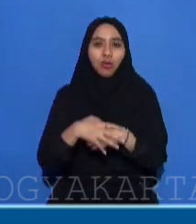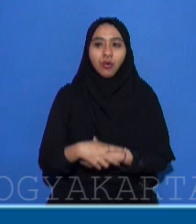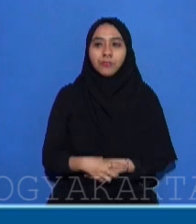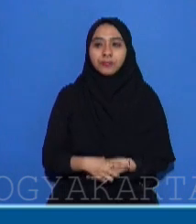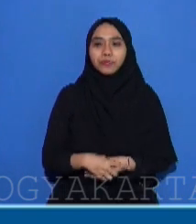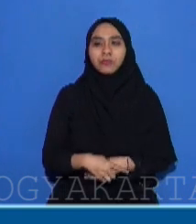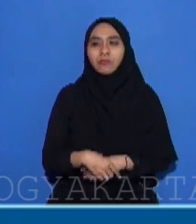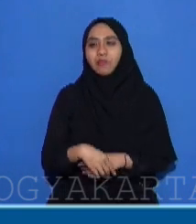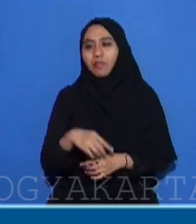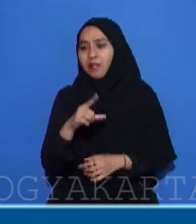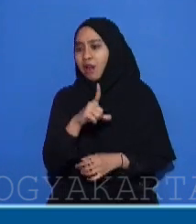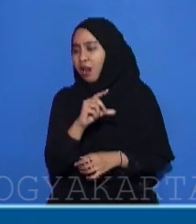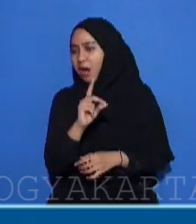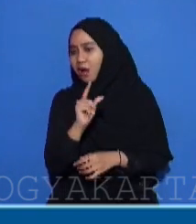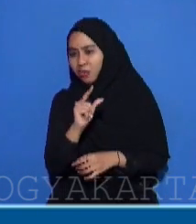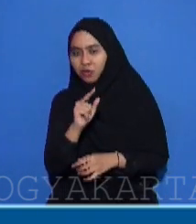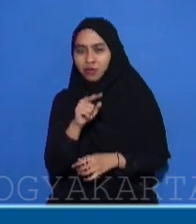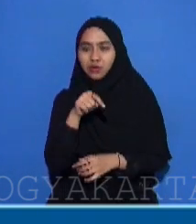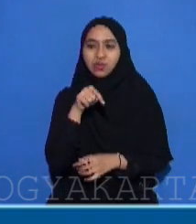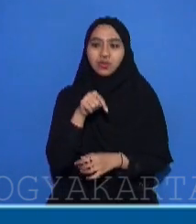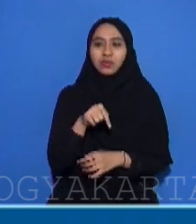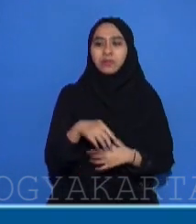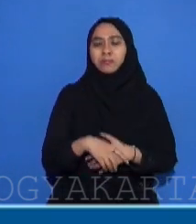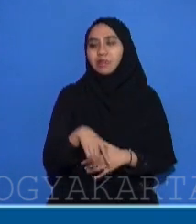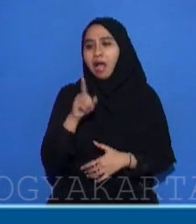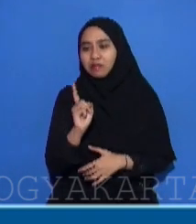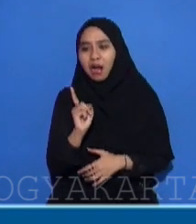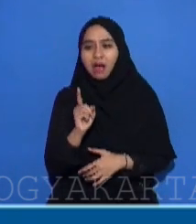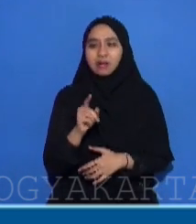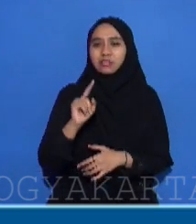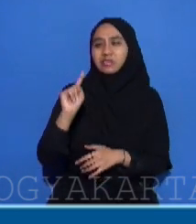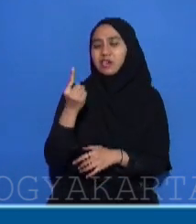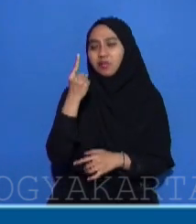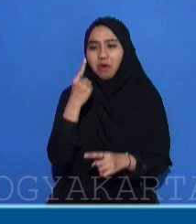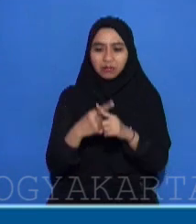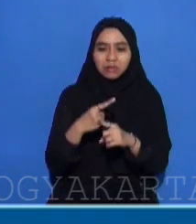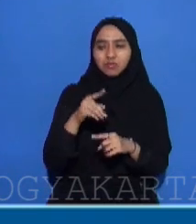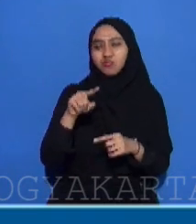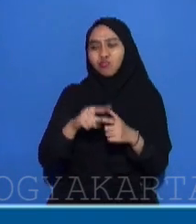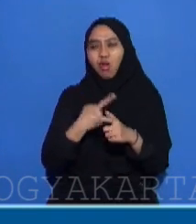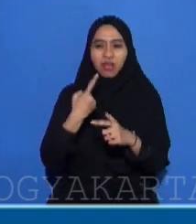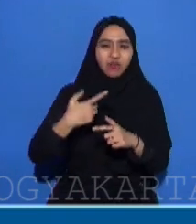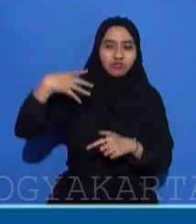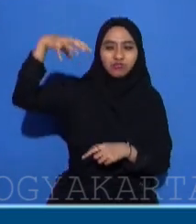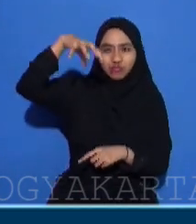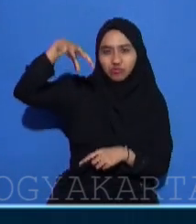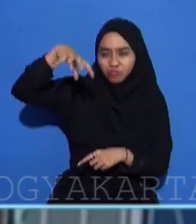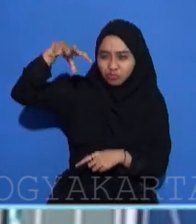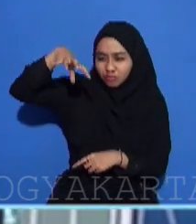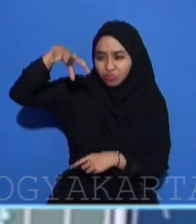kalu kali bawang menika diprakirakaken mangke November setunggal itu sudah mulai ada hujan masuk musim